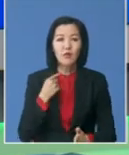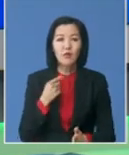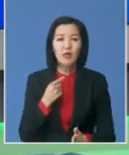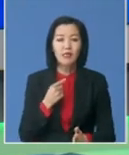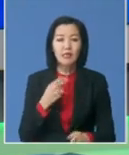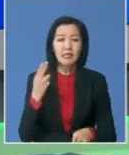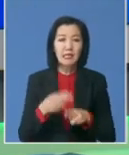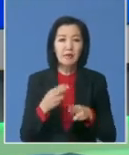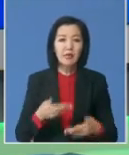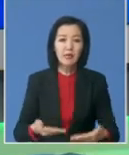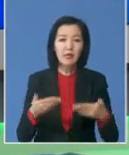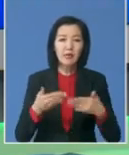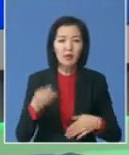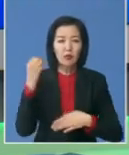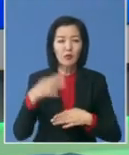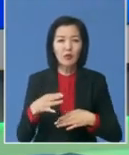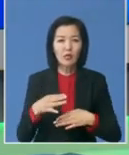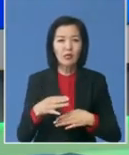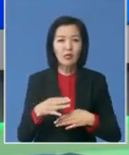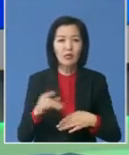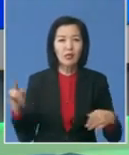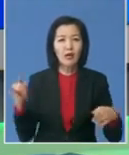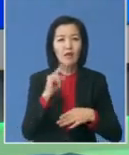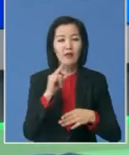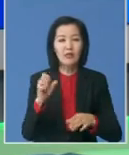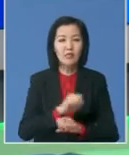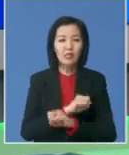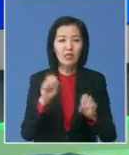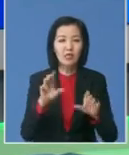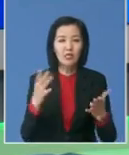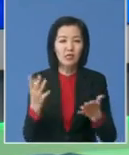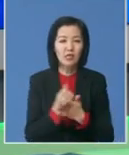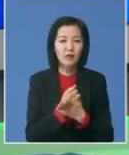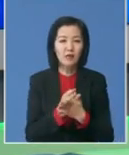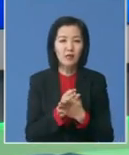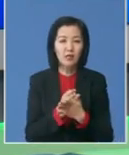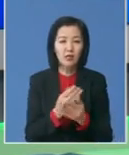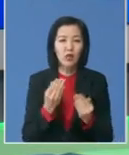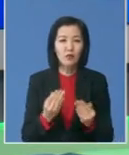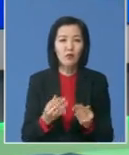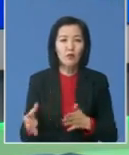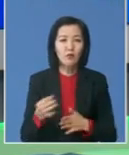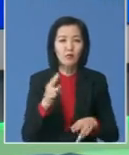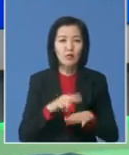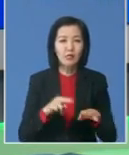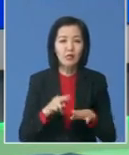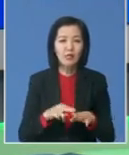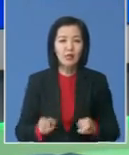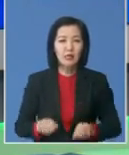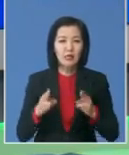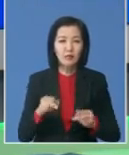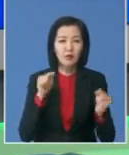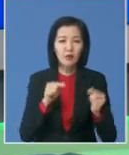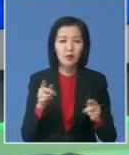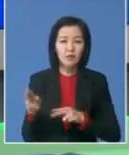Талдықорғандағы темір қабылдайтын орталықтардың бірінен авиациялық снарядтар табылды. Бұндай ақпарат облыстық ішкі істер департаменті ұйымдасқан қылмыспен күрес